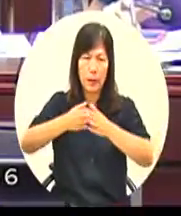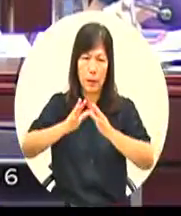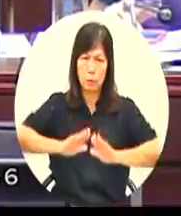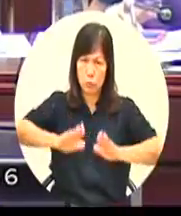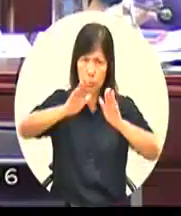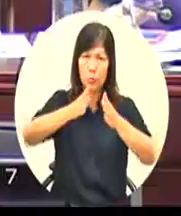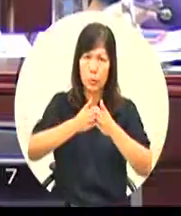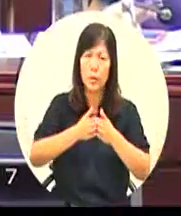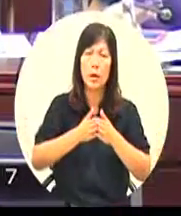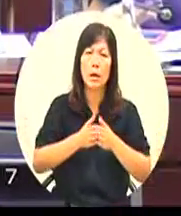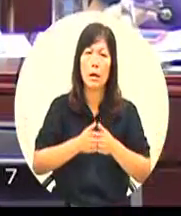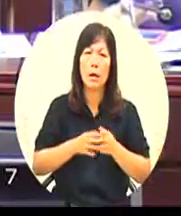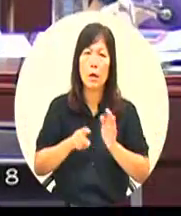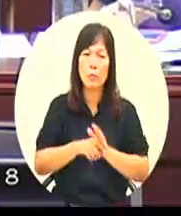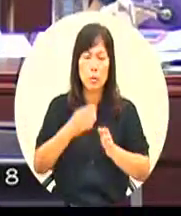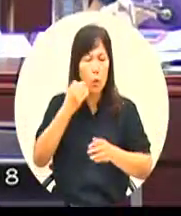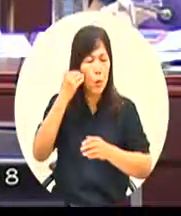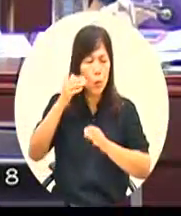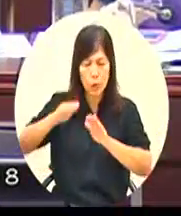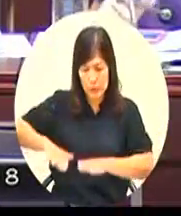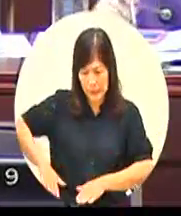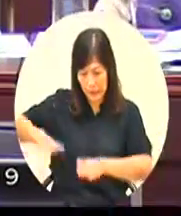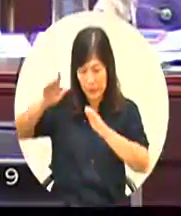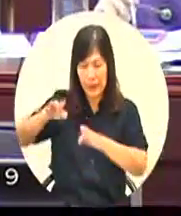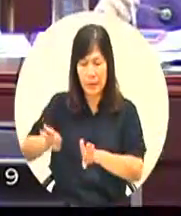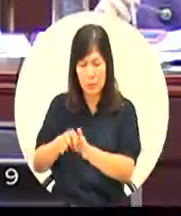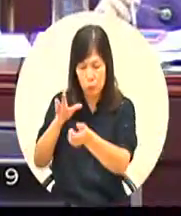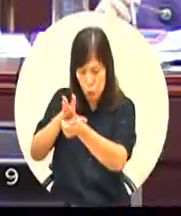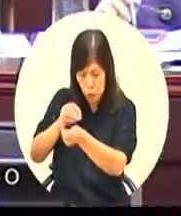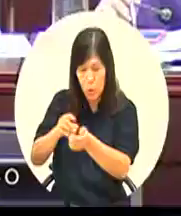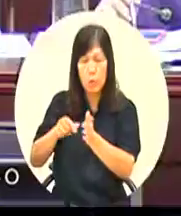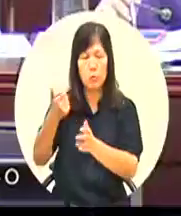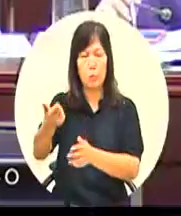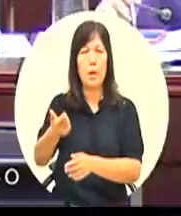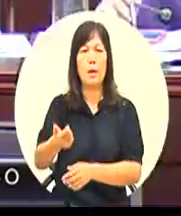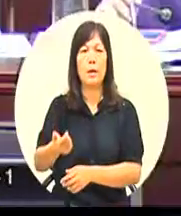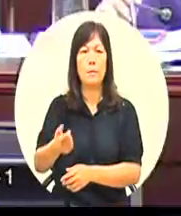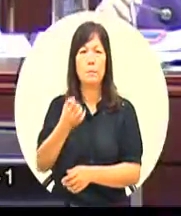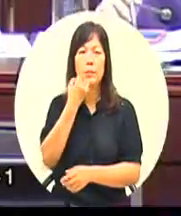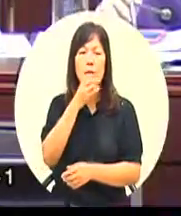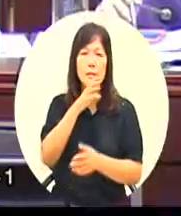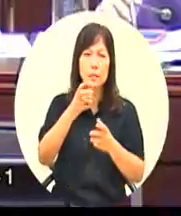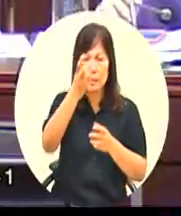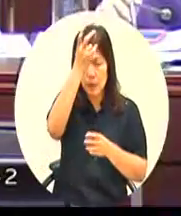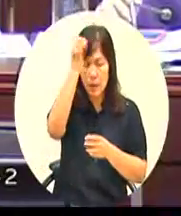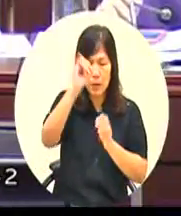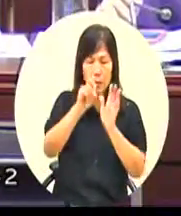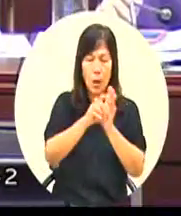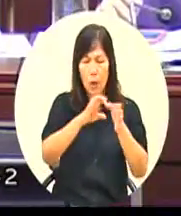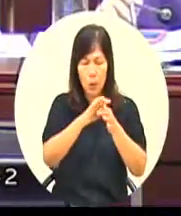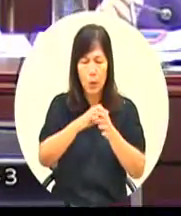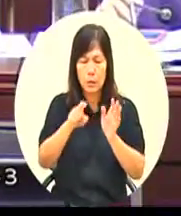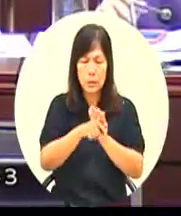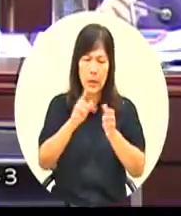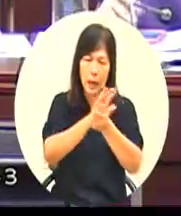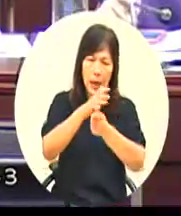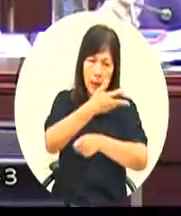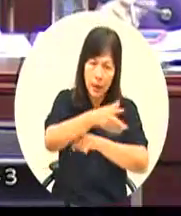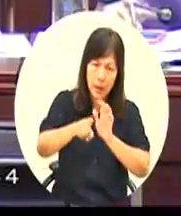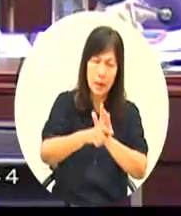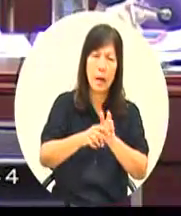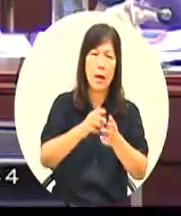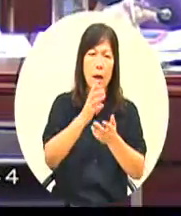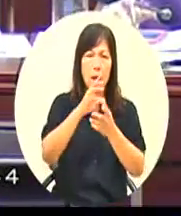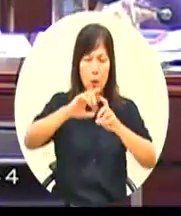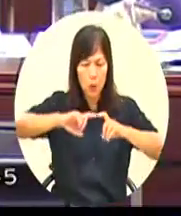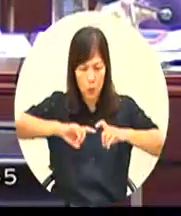步的地方，所以我们如果从小能够扎根，这是好的。但是曾议员所关心的，比如说爱河学院、海洋学院、国际学院那些特